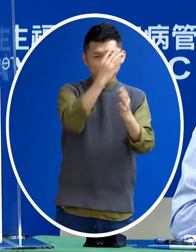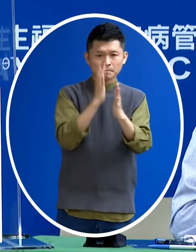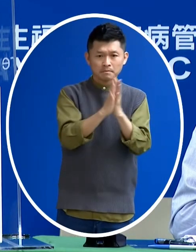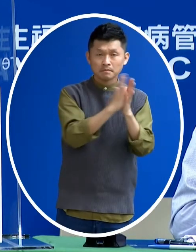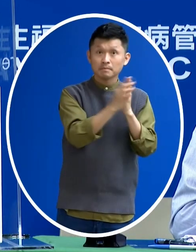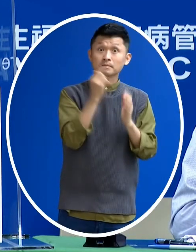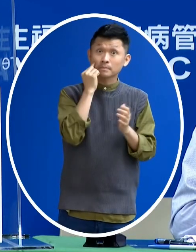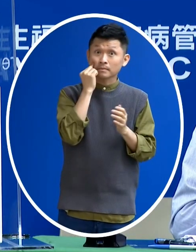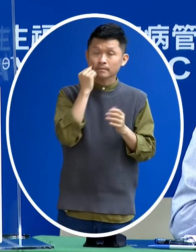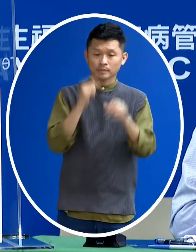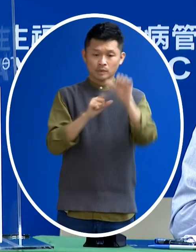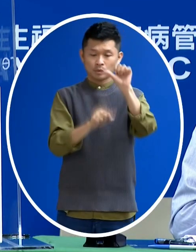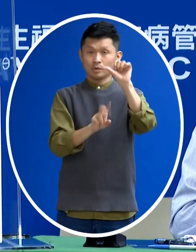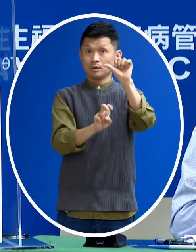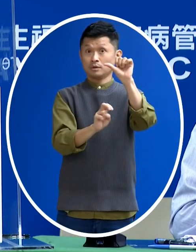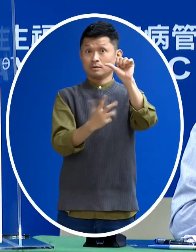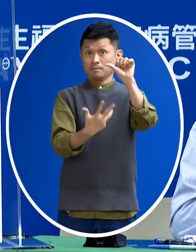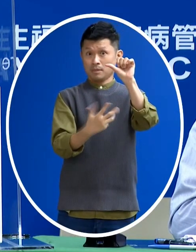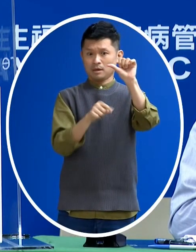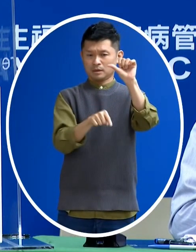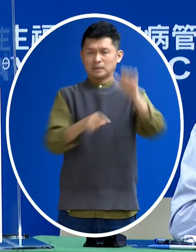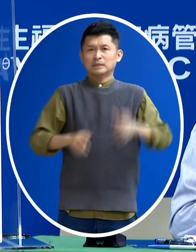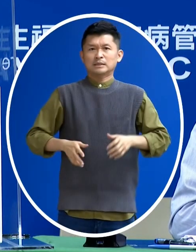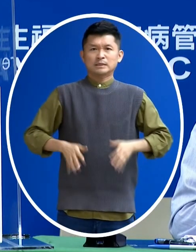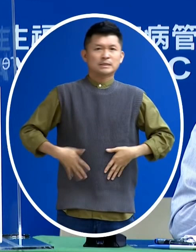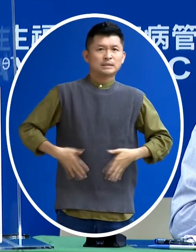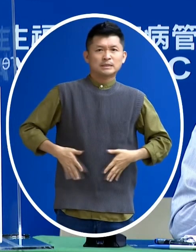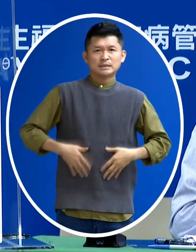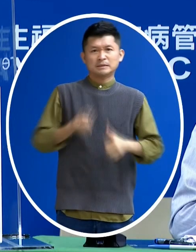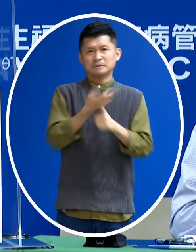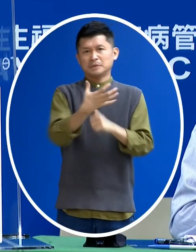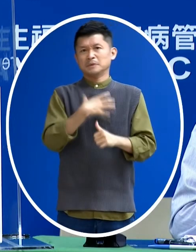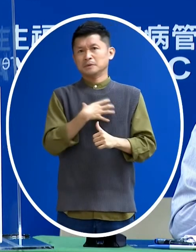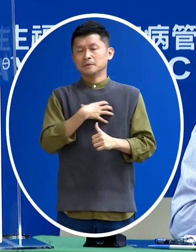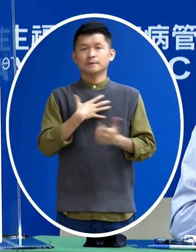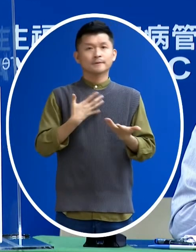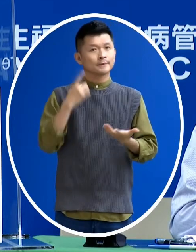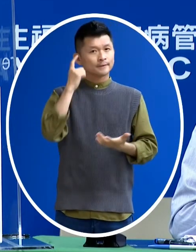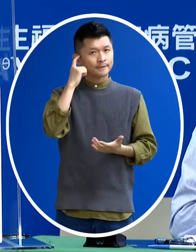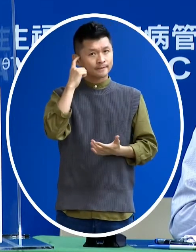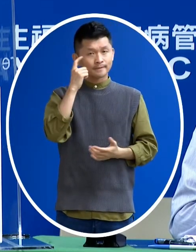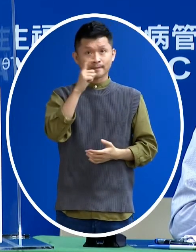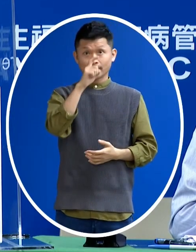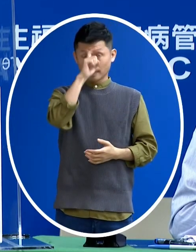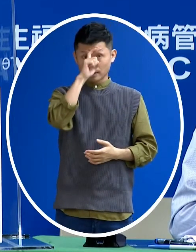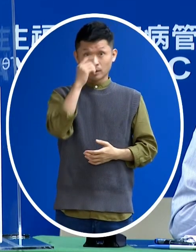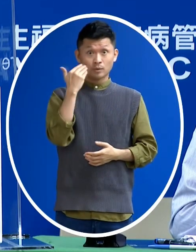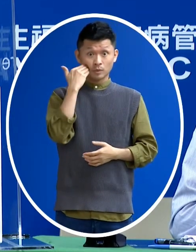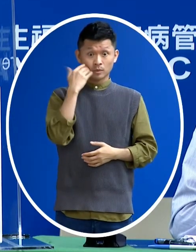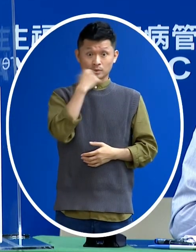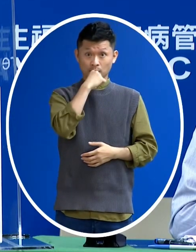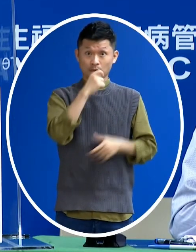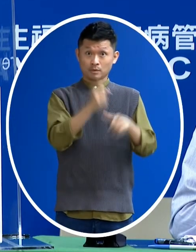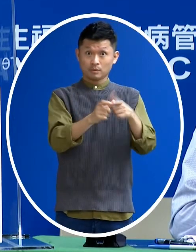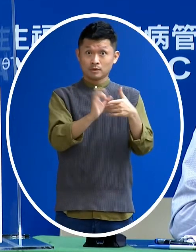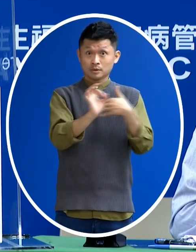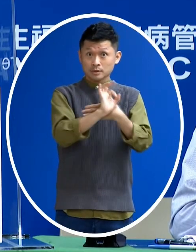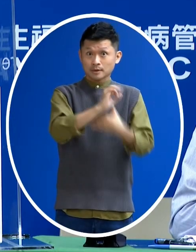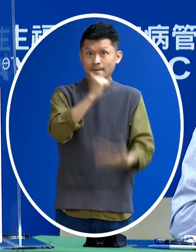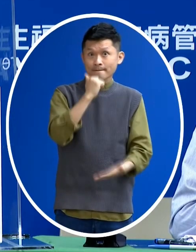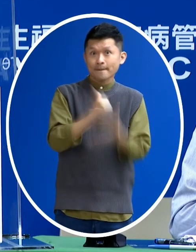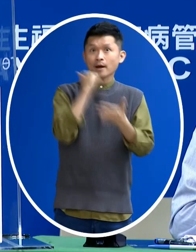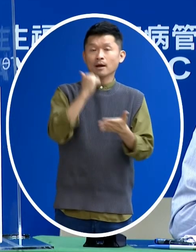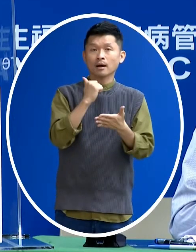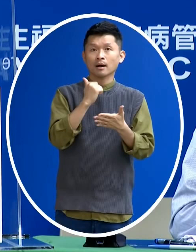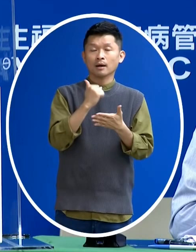表。好，那因为5月28号那时候我们确实很紧急，所以希望就是说，如果能够成功的话，不要说如果成